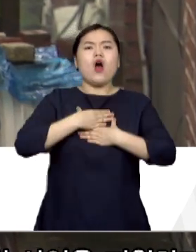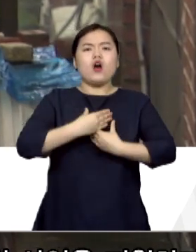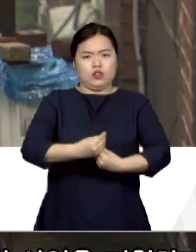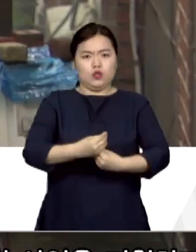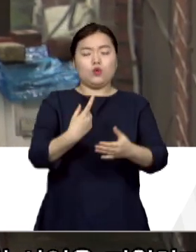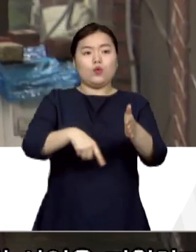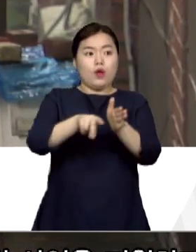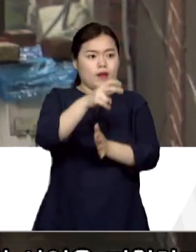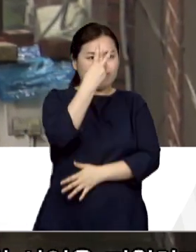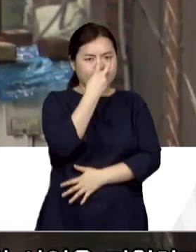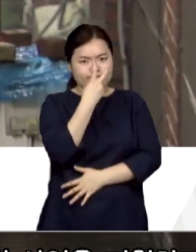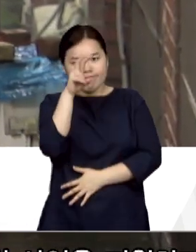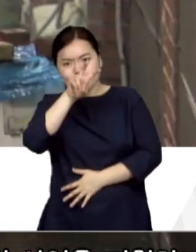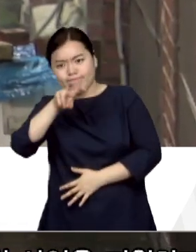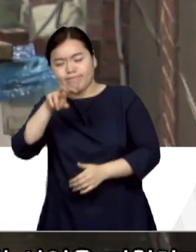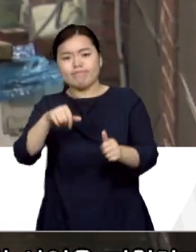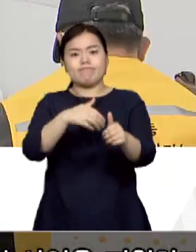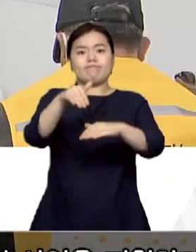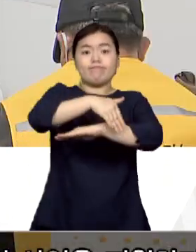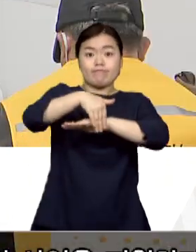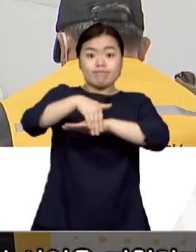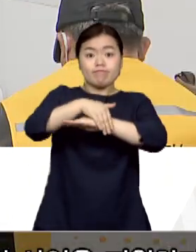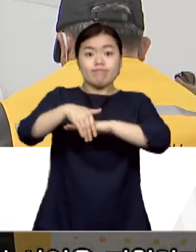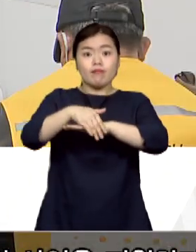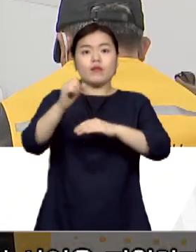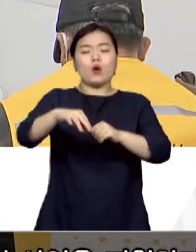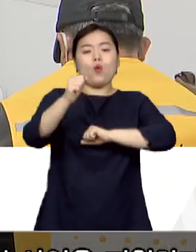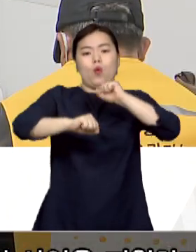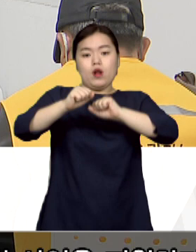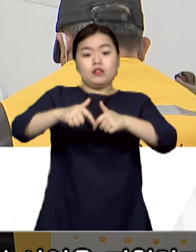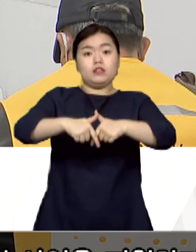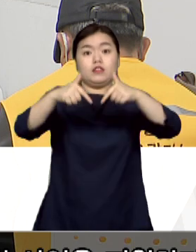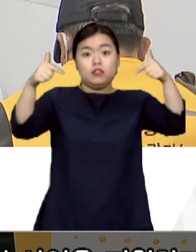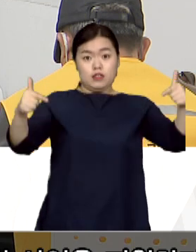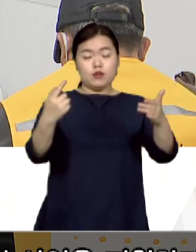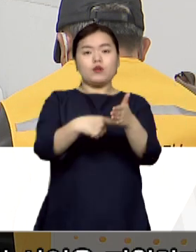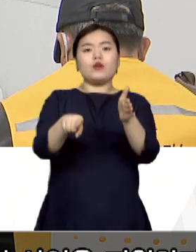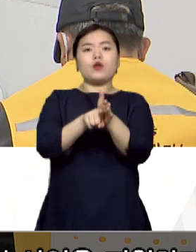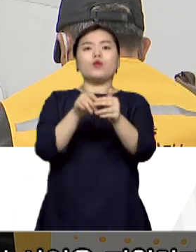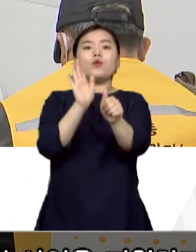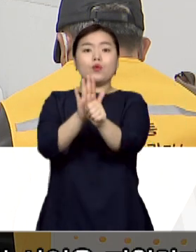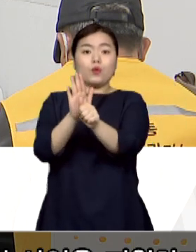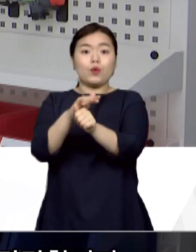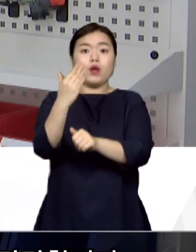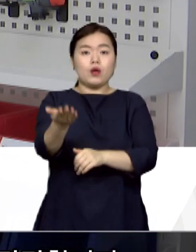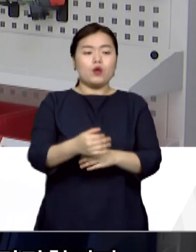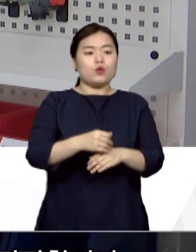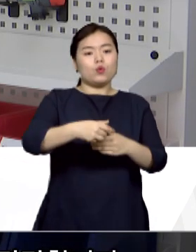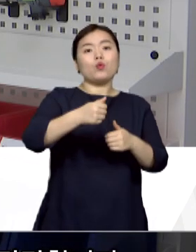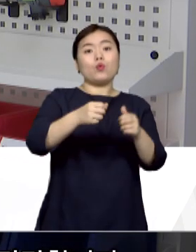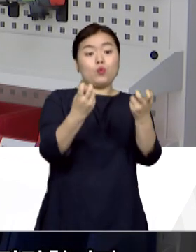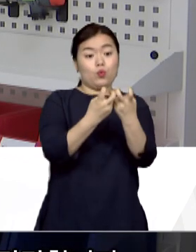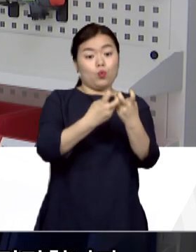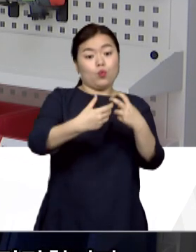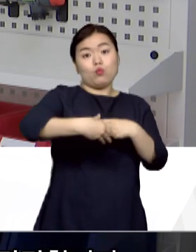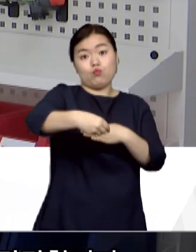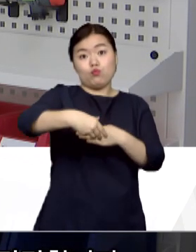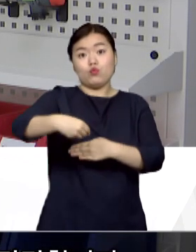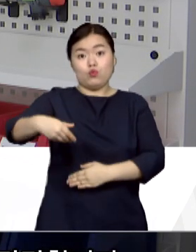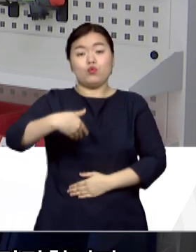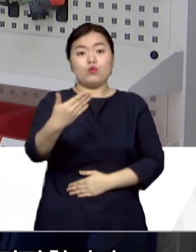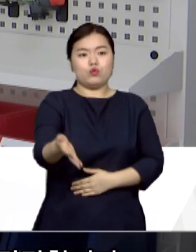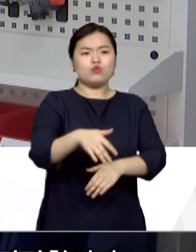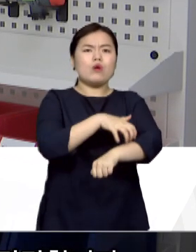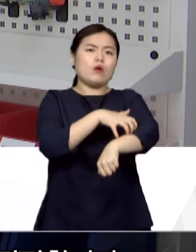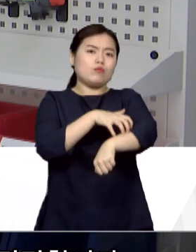행복마을관리소는 지역 안전을 위한 순찰과 주민주도형 문화활동 등 주민자치 활성화 사업을 지원하며 각종 공구를 대여해주는